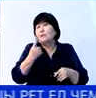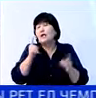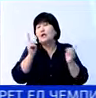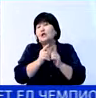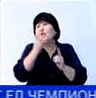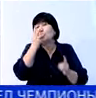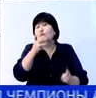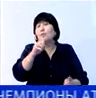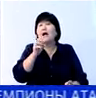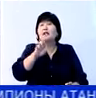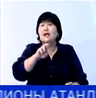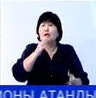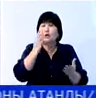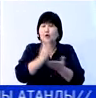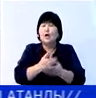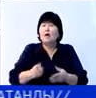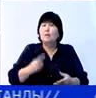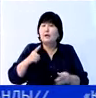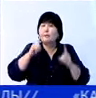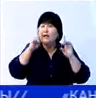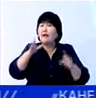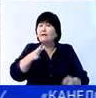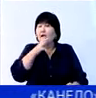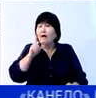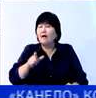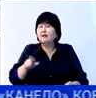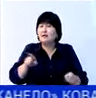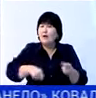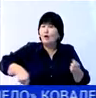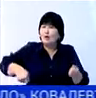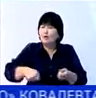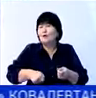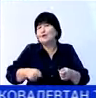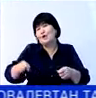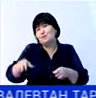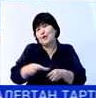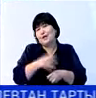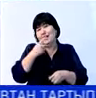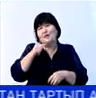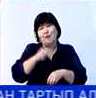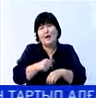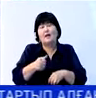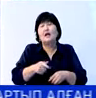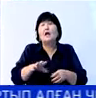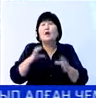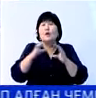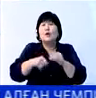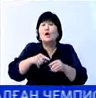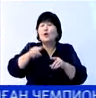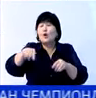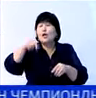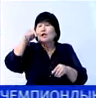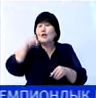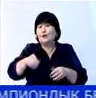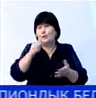үш партиядан тұрады. Кезінде біліктілігімен танылған ақсақалдар тастаяқты да тәуір меңгергендерін байқатты. Ұрған шарлары ұяшыққа дөп